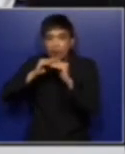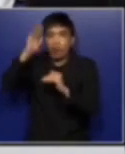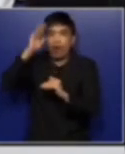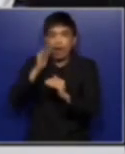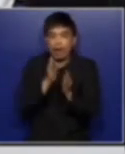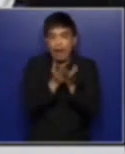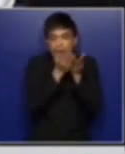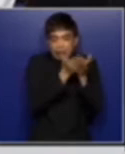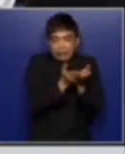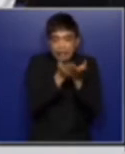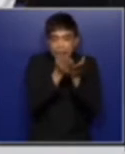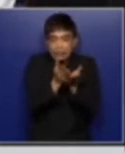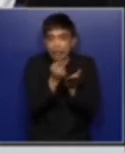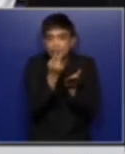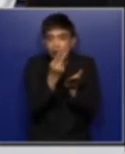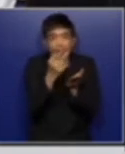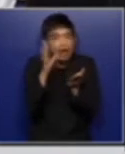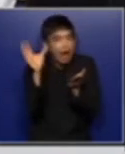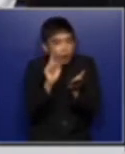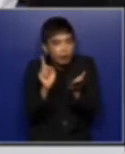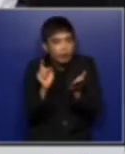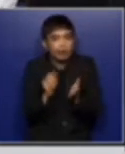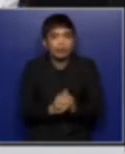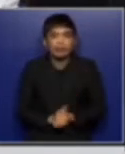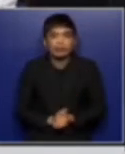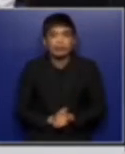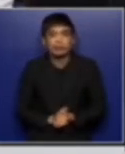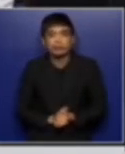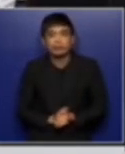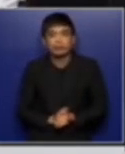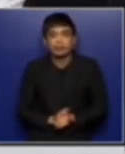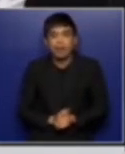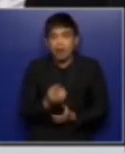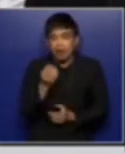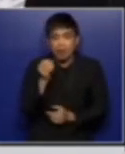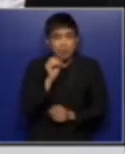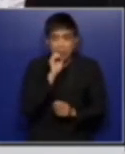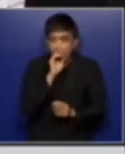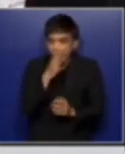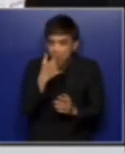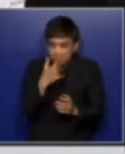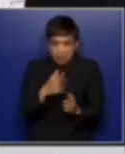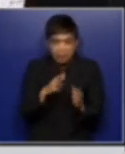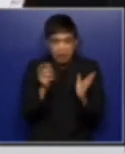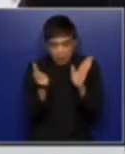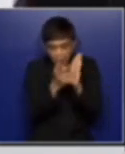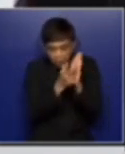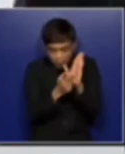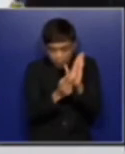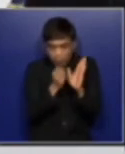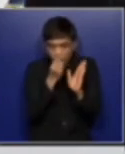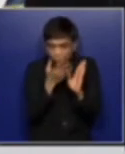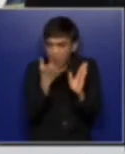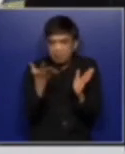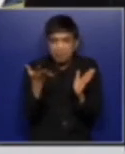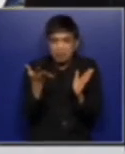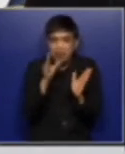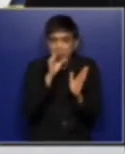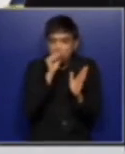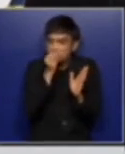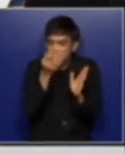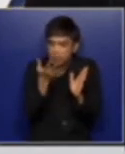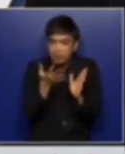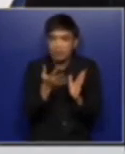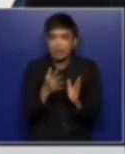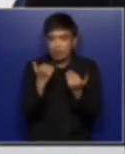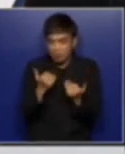ำไปซ่อนไว้ในนี้แหละครับแต่ท่านเนี่ยไม่บอกให้สภาแห่งนี้รู้ครับประชาชนครับเขากำลังยากลำบ